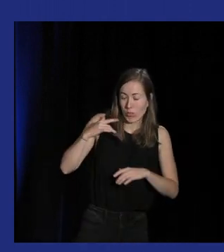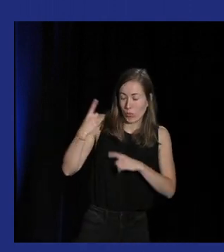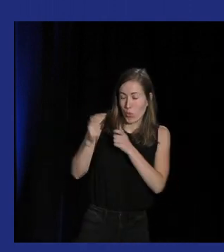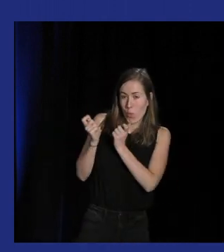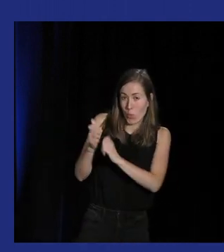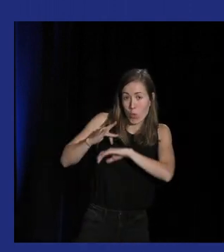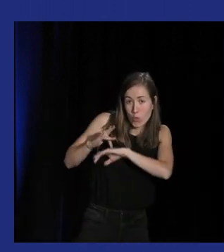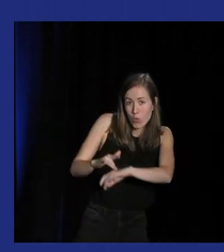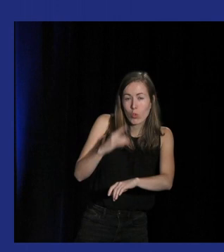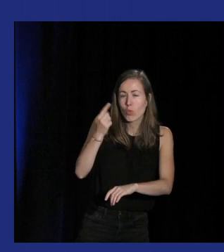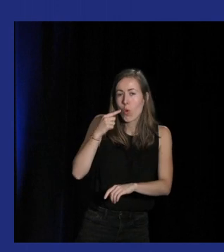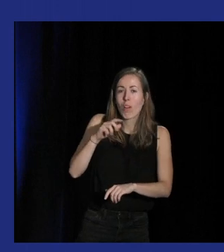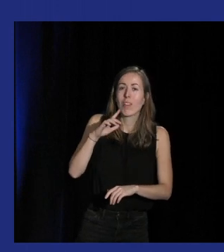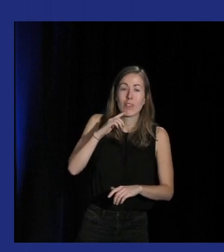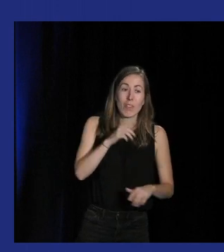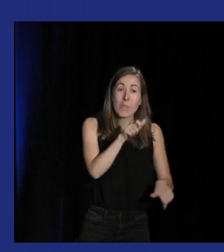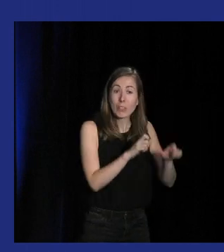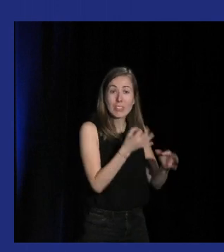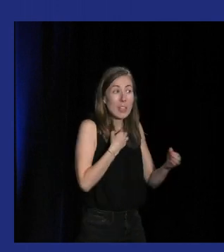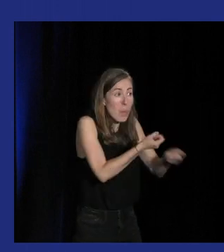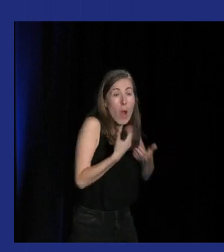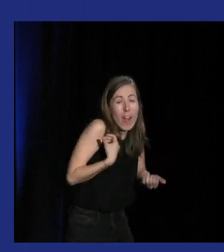si on faisait dans le jeu et mon chef qui me regarde non